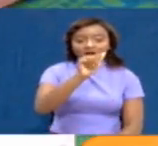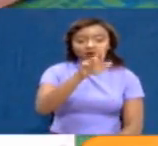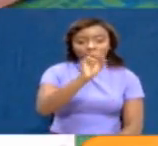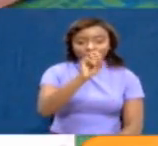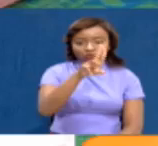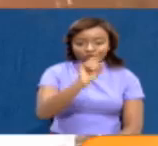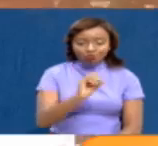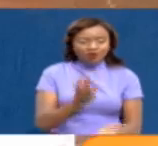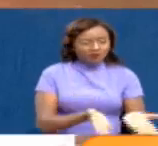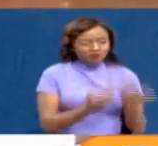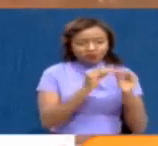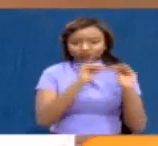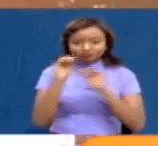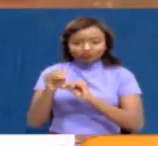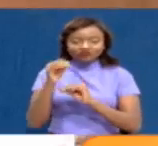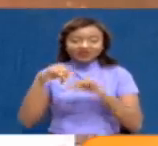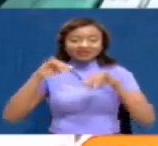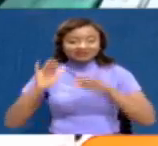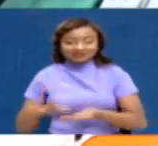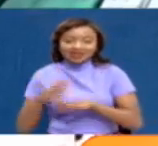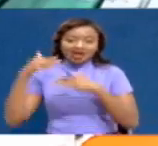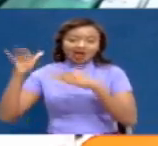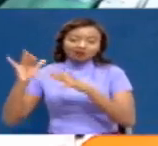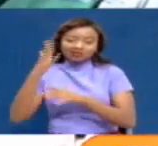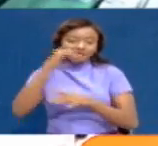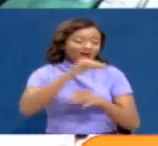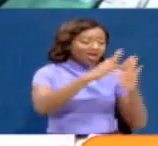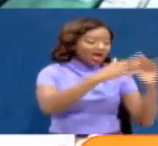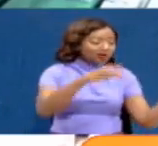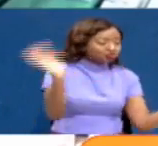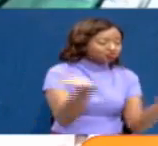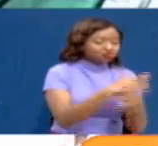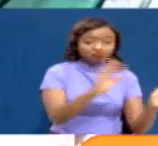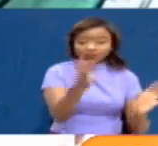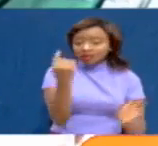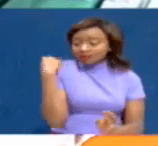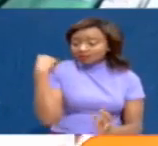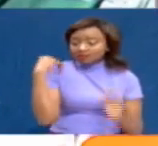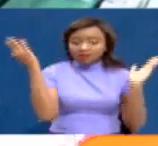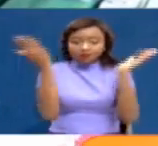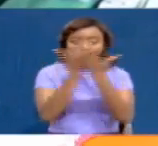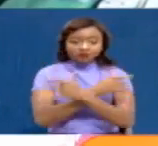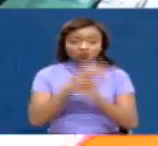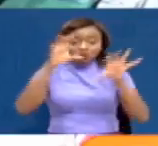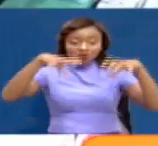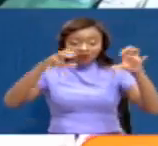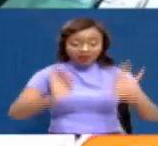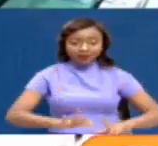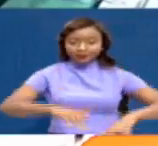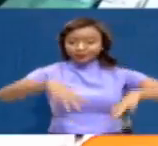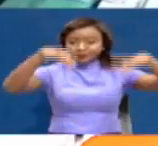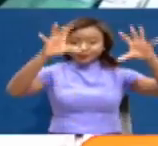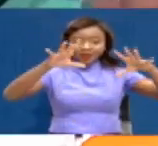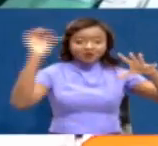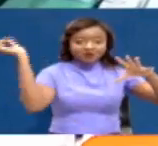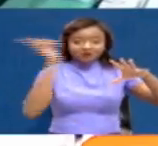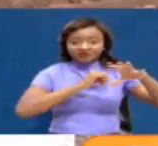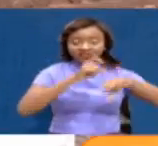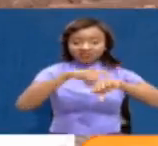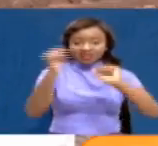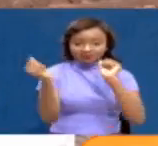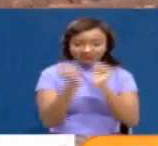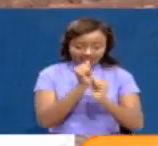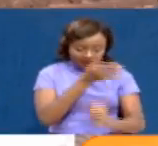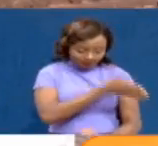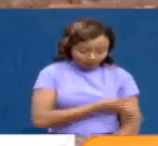baridi baada ya nyumba zao kusombwa na maji. Jana usiku maji yalituvamia mafuriko saa 4 usiku, tukiwa